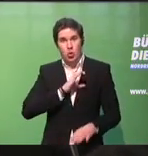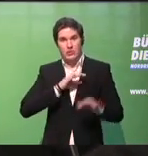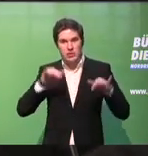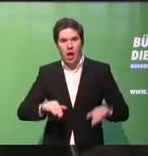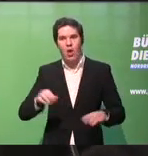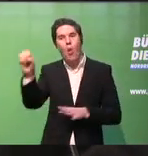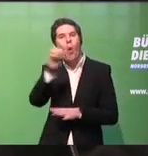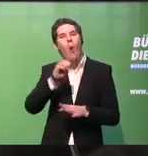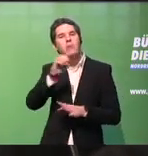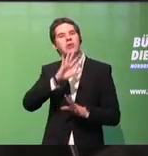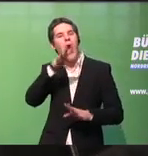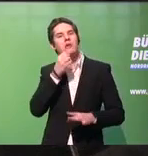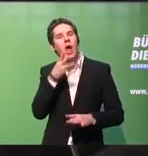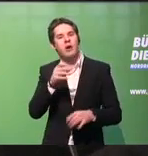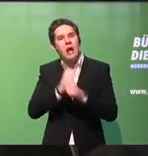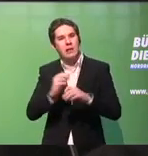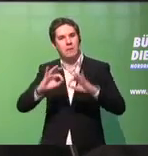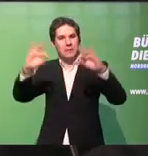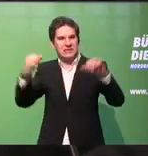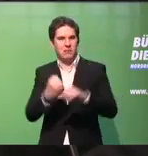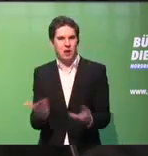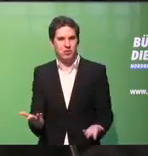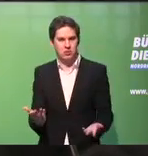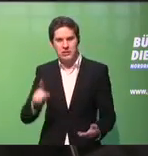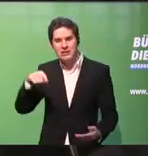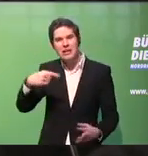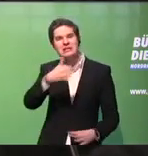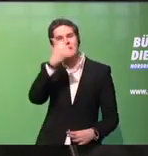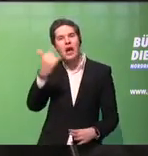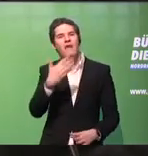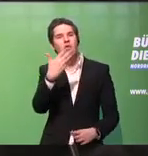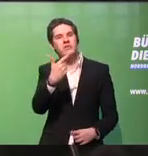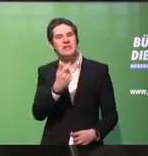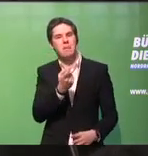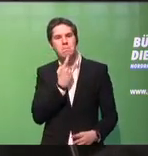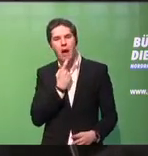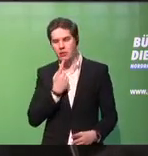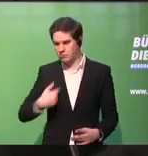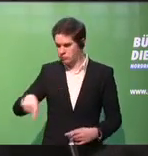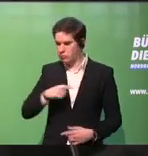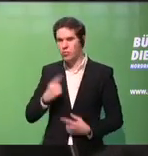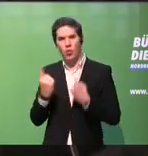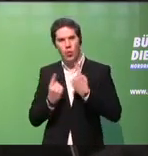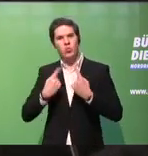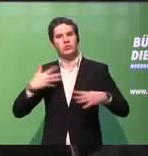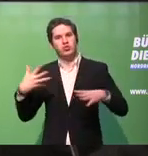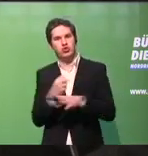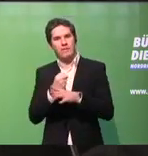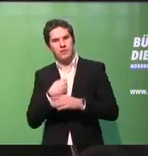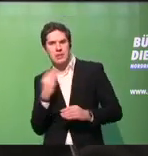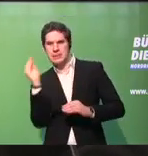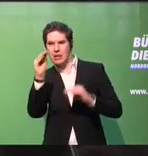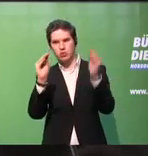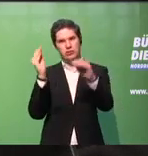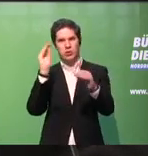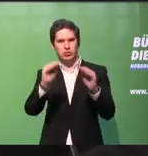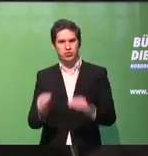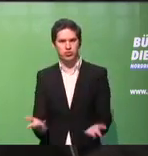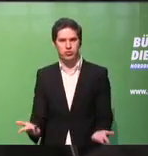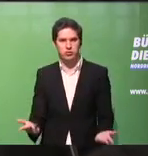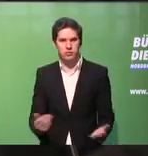machen. Am 25. Mai nächsten Jahres können wir grüne Handlungsspielräume erweitern. Wir wollen